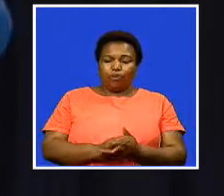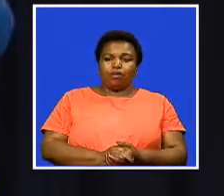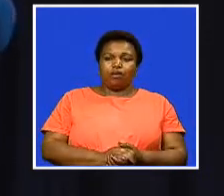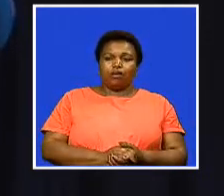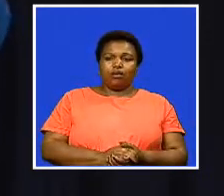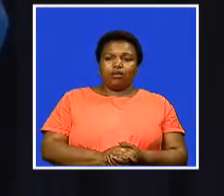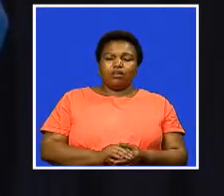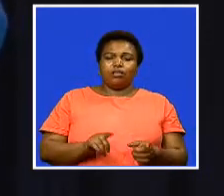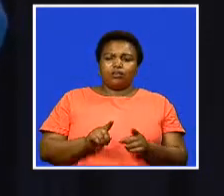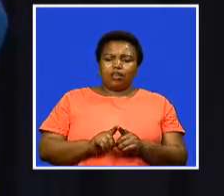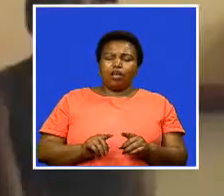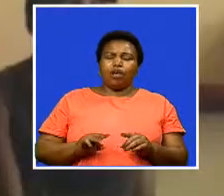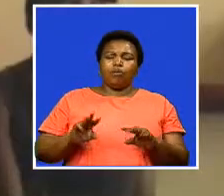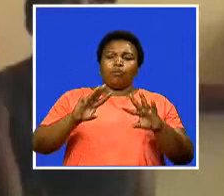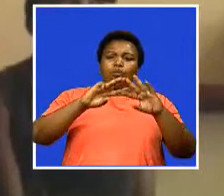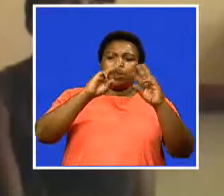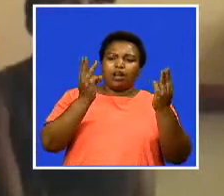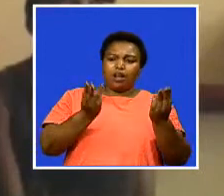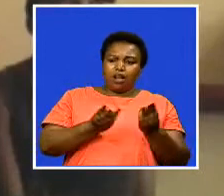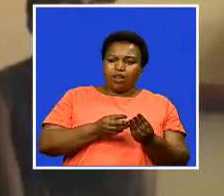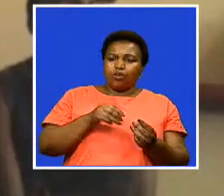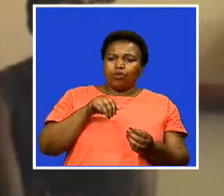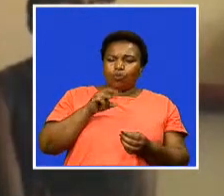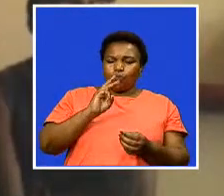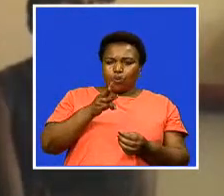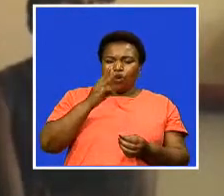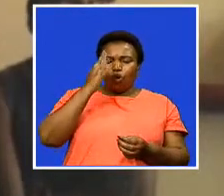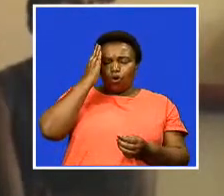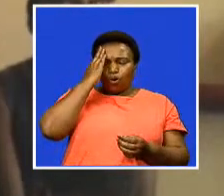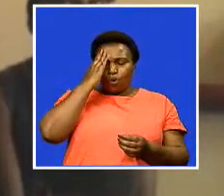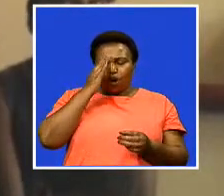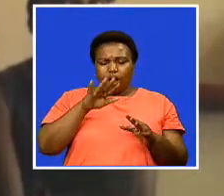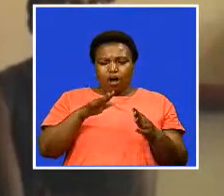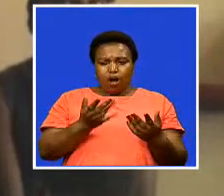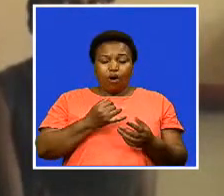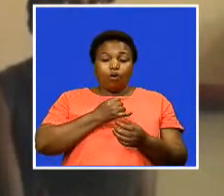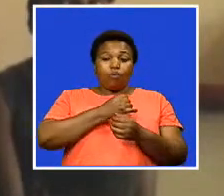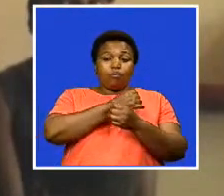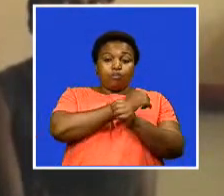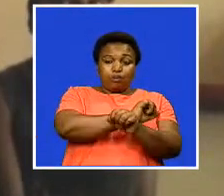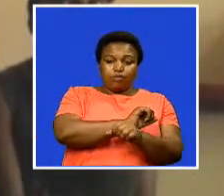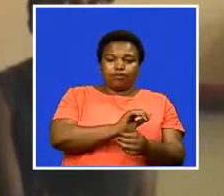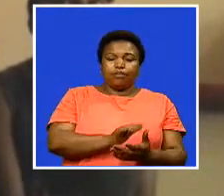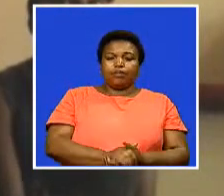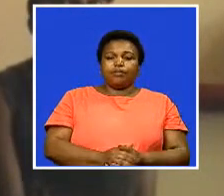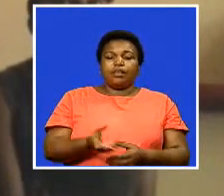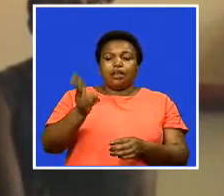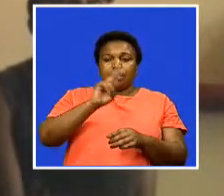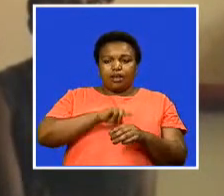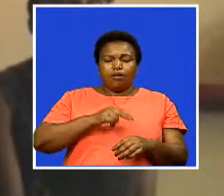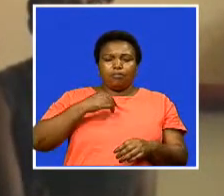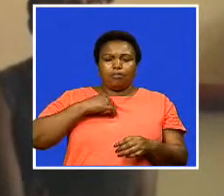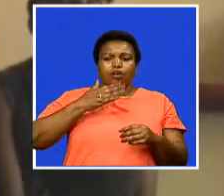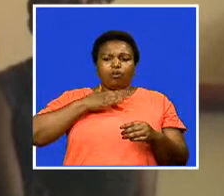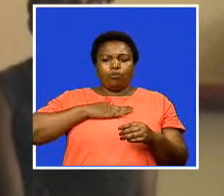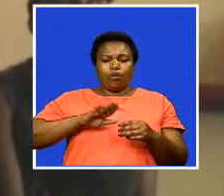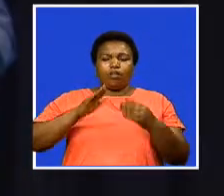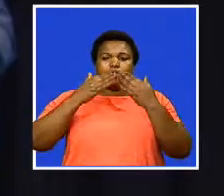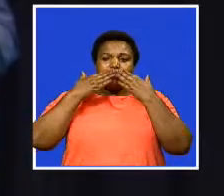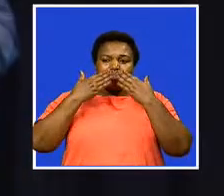umhlaba utokwazi ukuthi utadivikela njani ngigcine ke your excellency kubonga